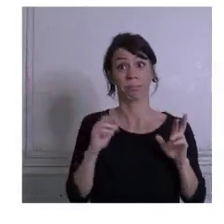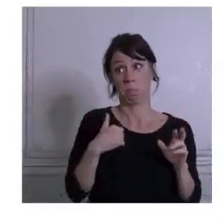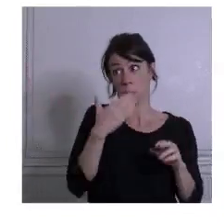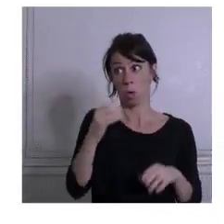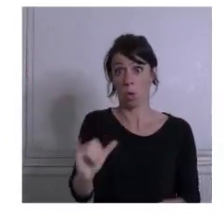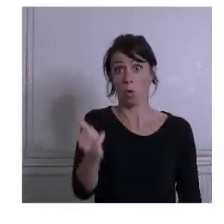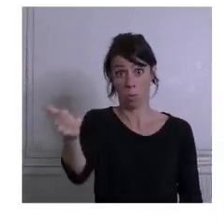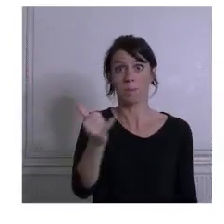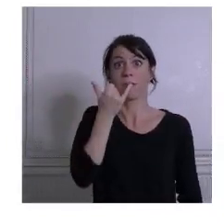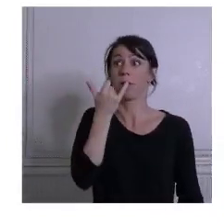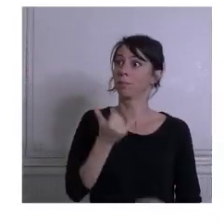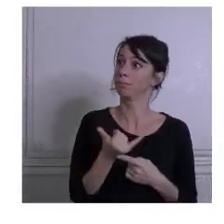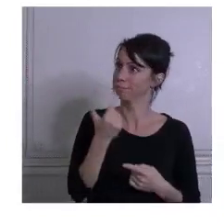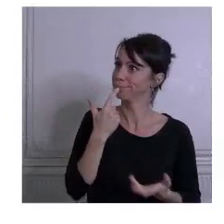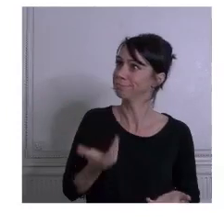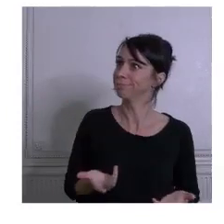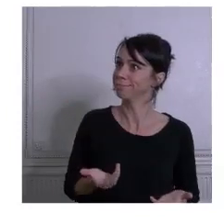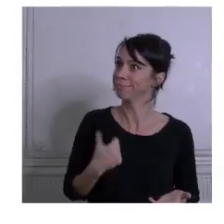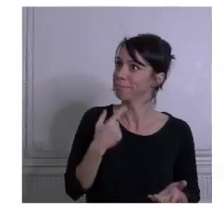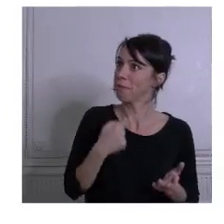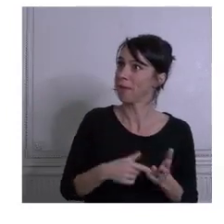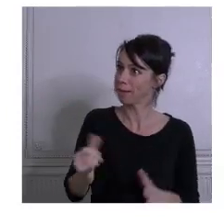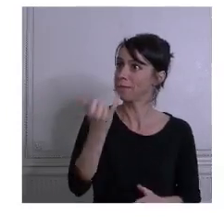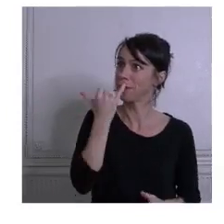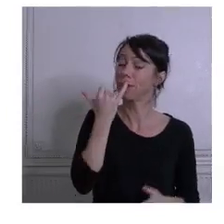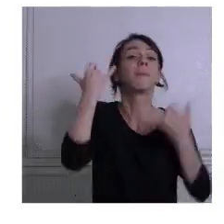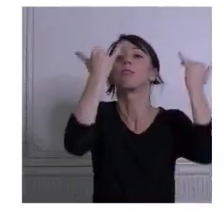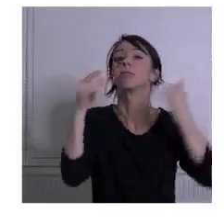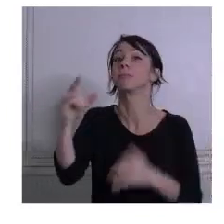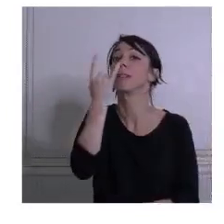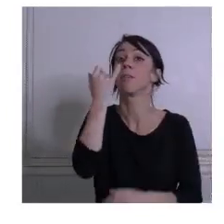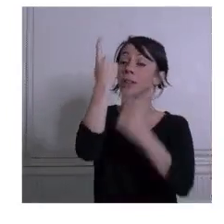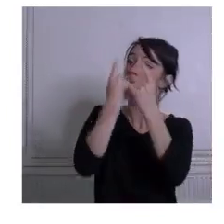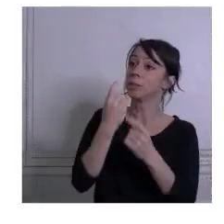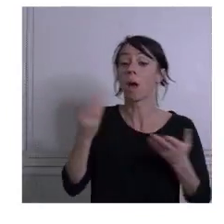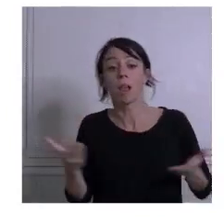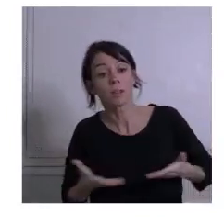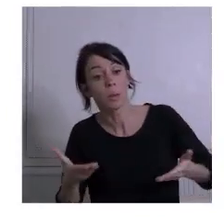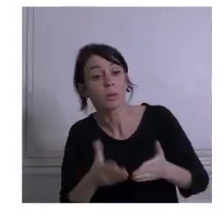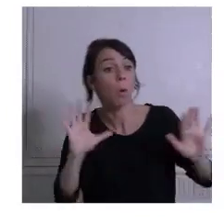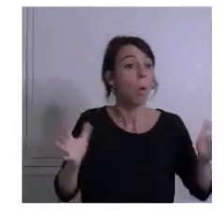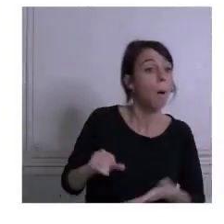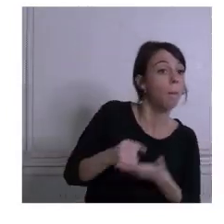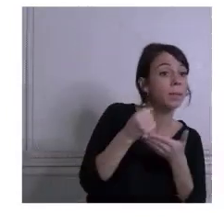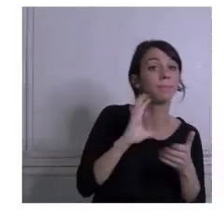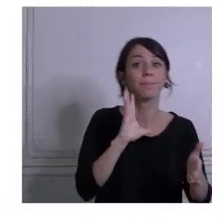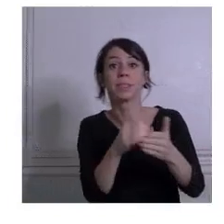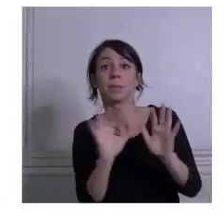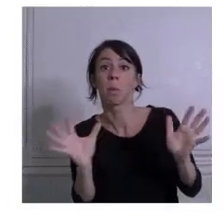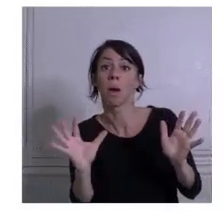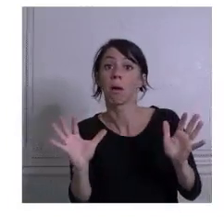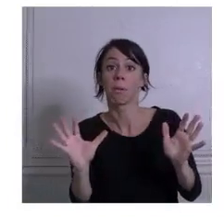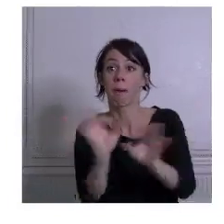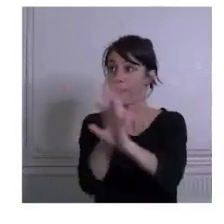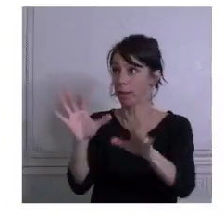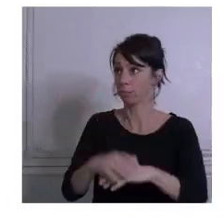rénovation énergétique? Paul Lapi était une passoire thermique. Et nous allons rénover complètement l'école.